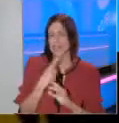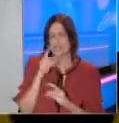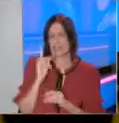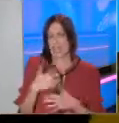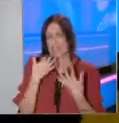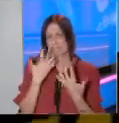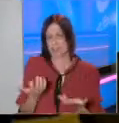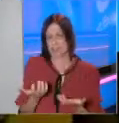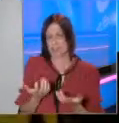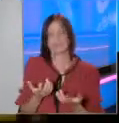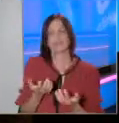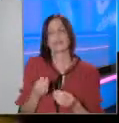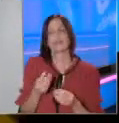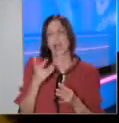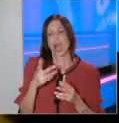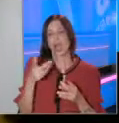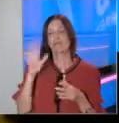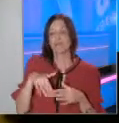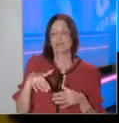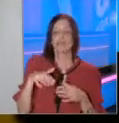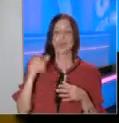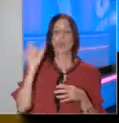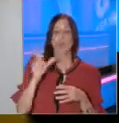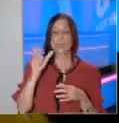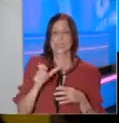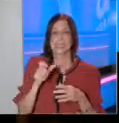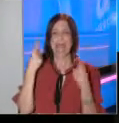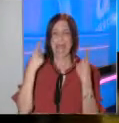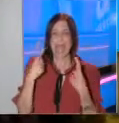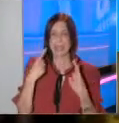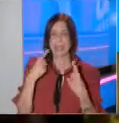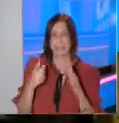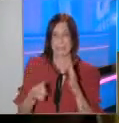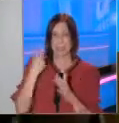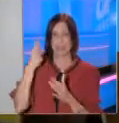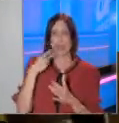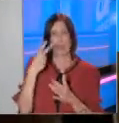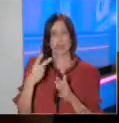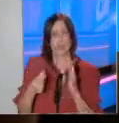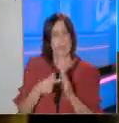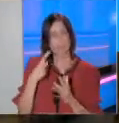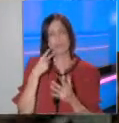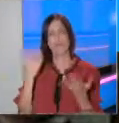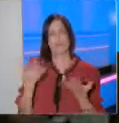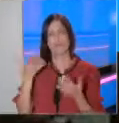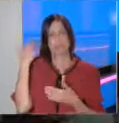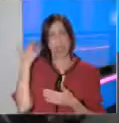צורך. יתר האוכלוסייה החרדית, הגל הראשון, כולם ראו איך שהגל הראשון התנהל, תוך ציות